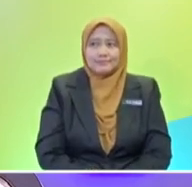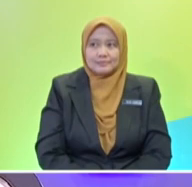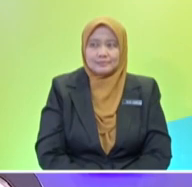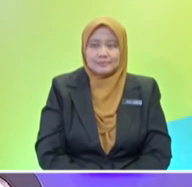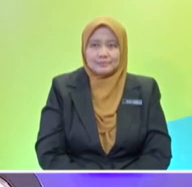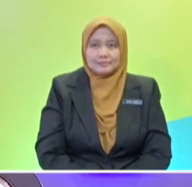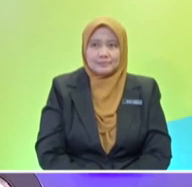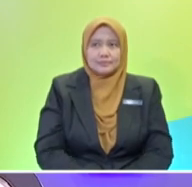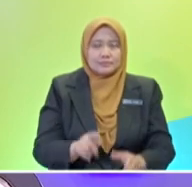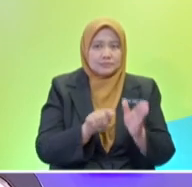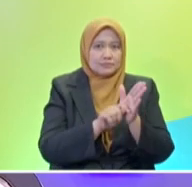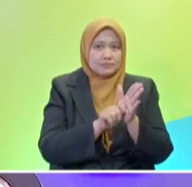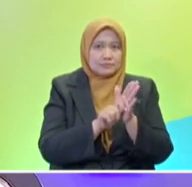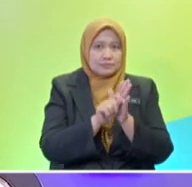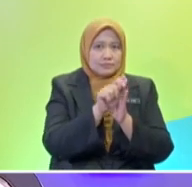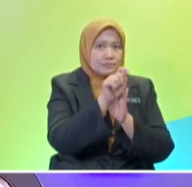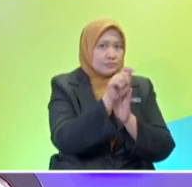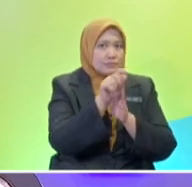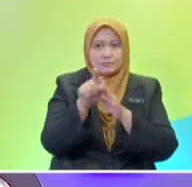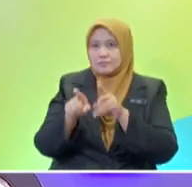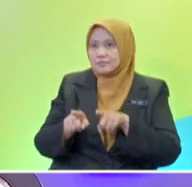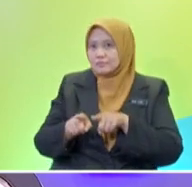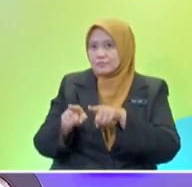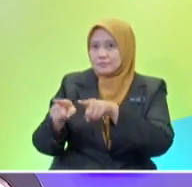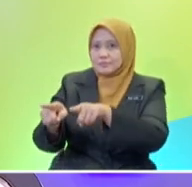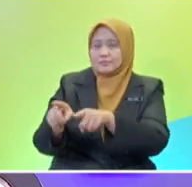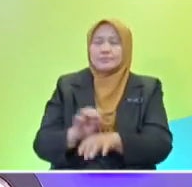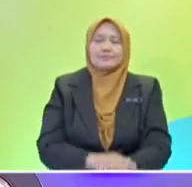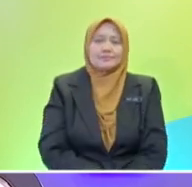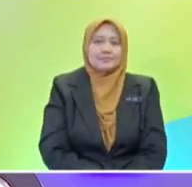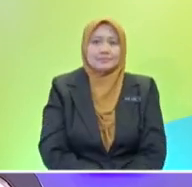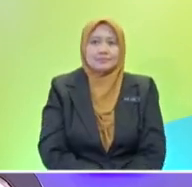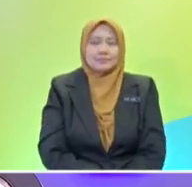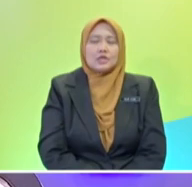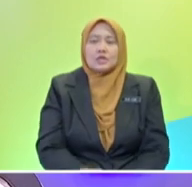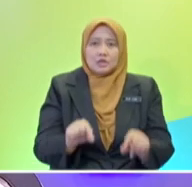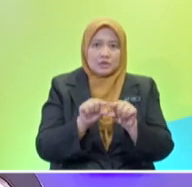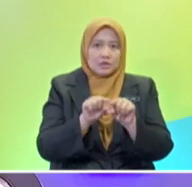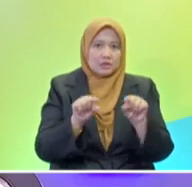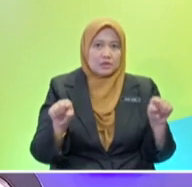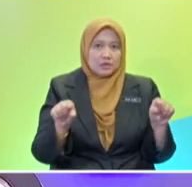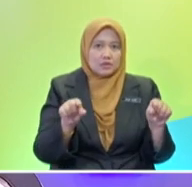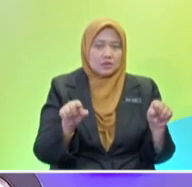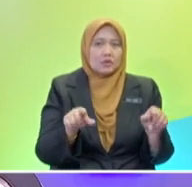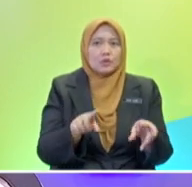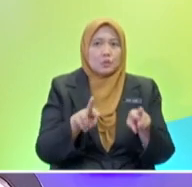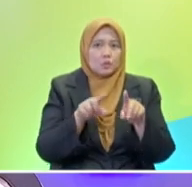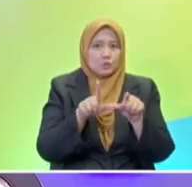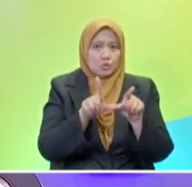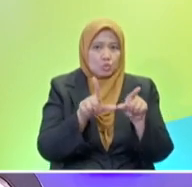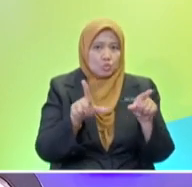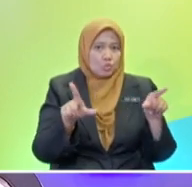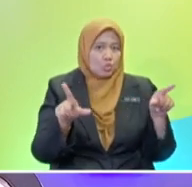cikgu? Dia tegak, dia macam satu garisan lurus. Garisan lurus. Kemudian kalau yang ini kita